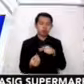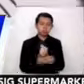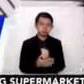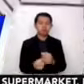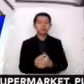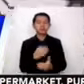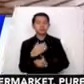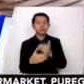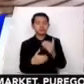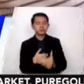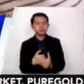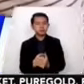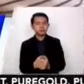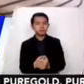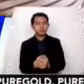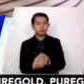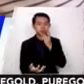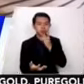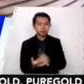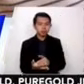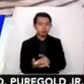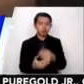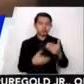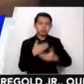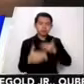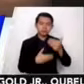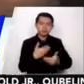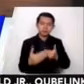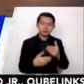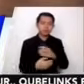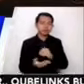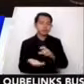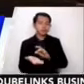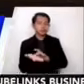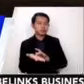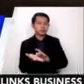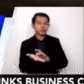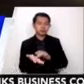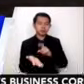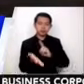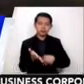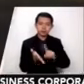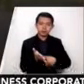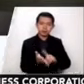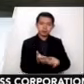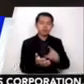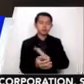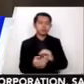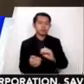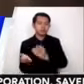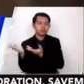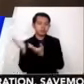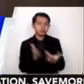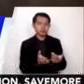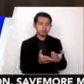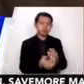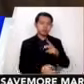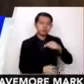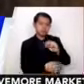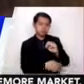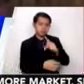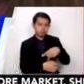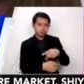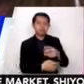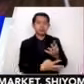documentation, booking procedure at medical examination. Dinala siya sa PNP Custodial Center. Nakasuot na ng orange na t-shirt na may sulat